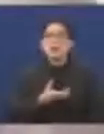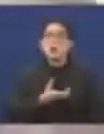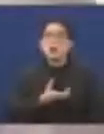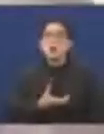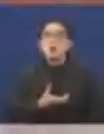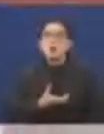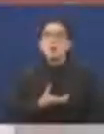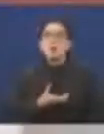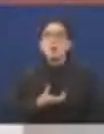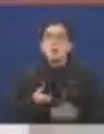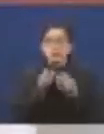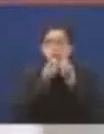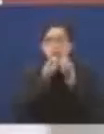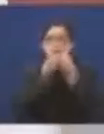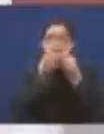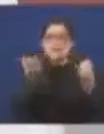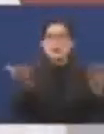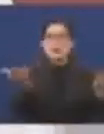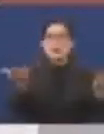menyampaikan.